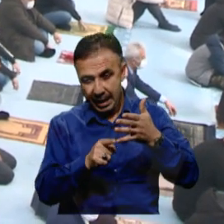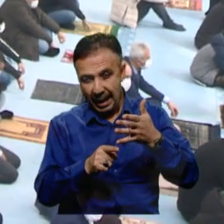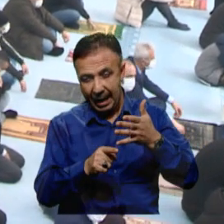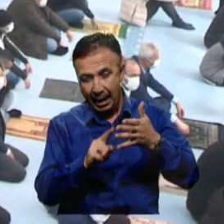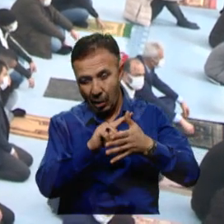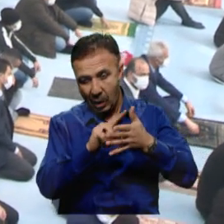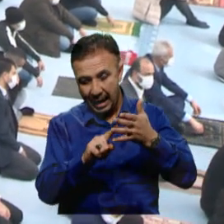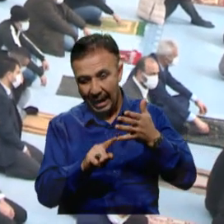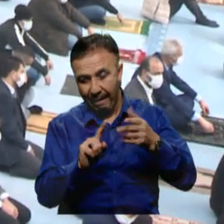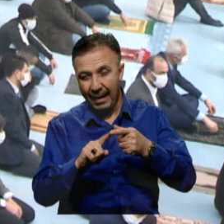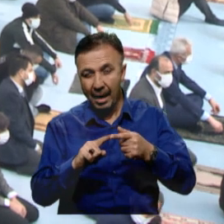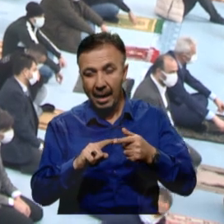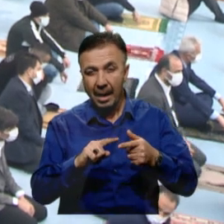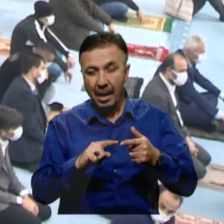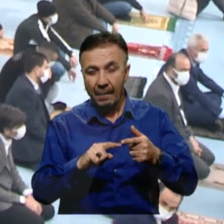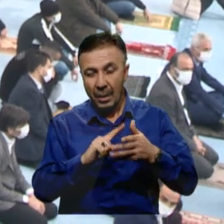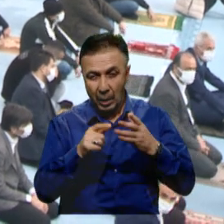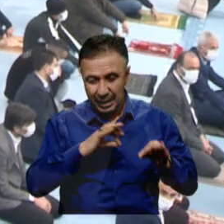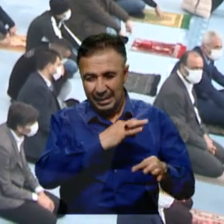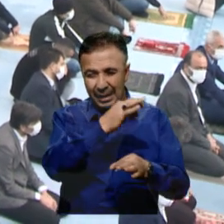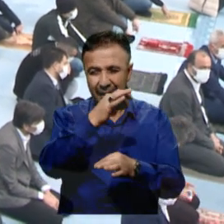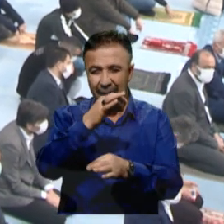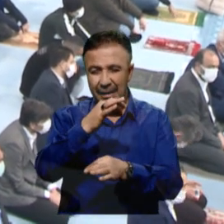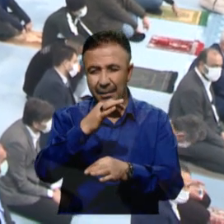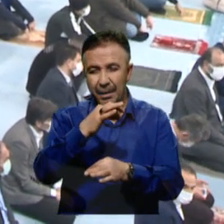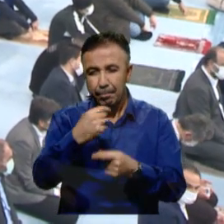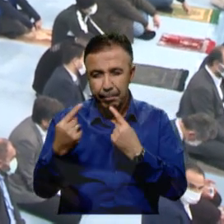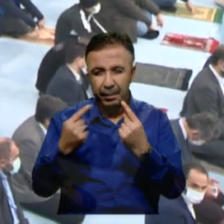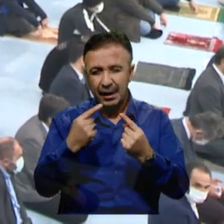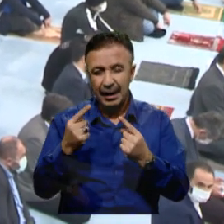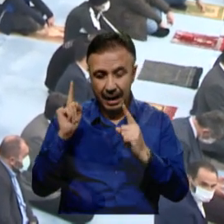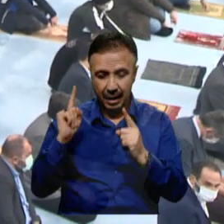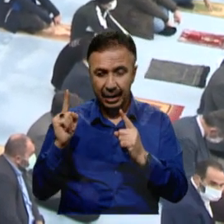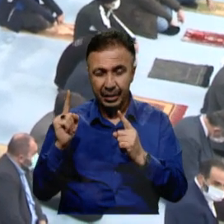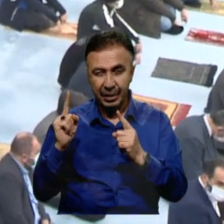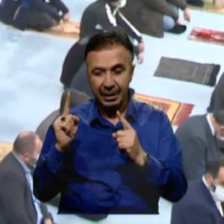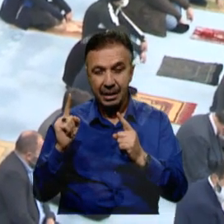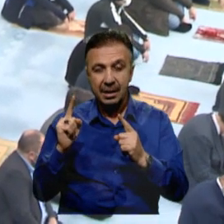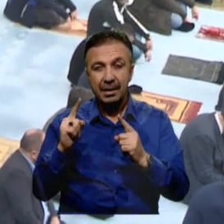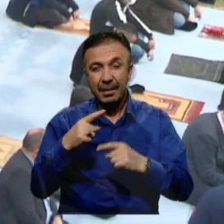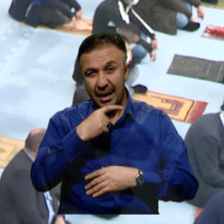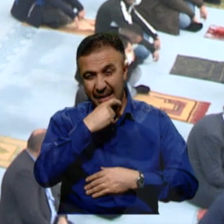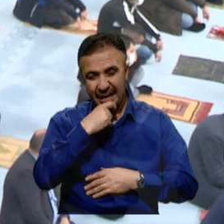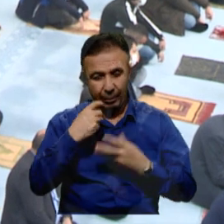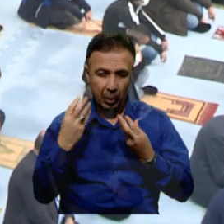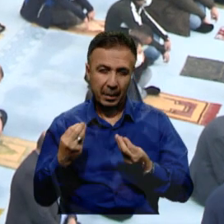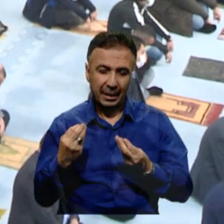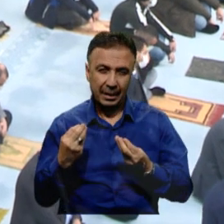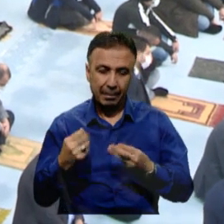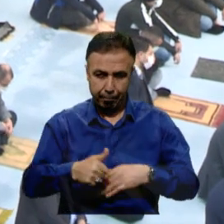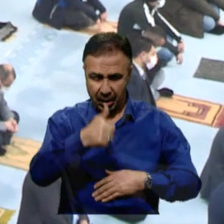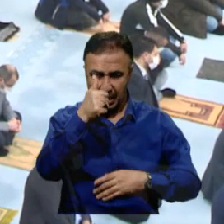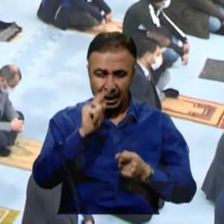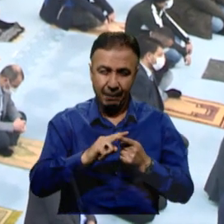birbirine karşı samimiyeti. Bakın, din hepsini düzenliyor. Yöneten ve yönetilenler. Yönetilenler,